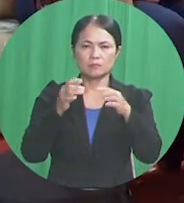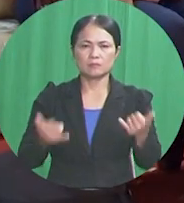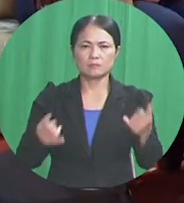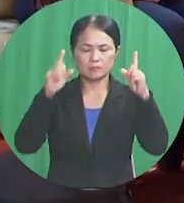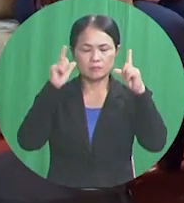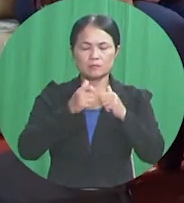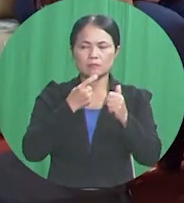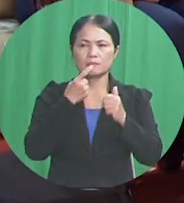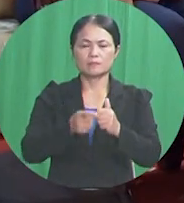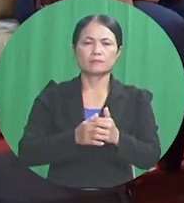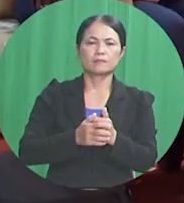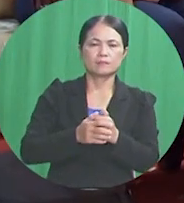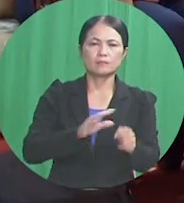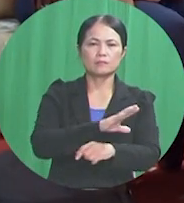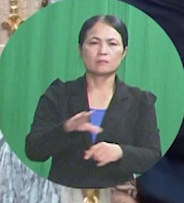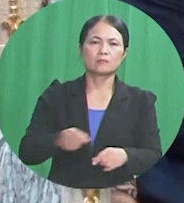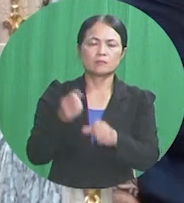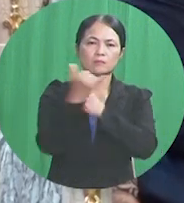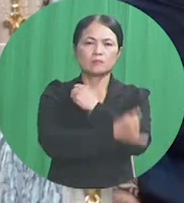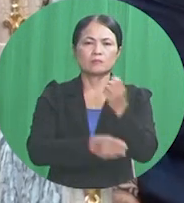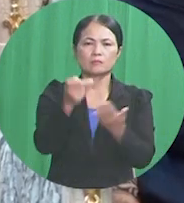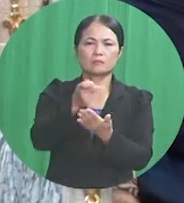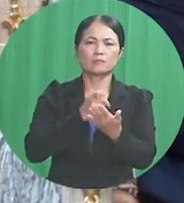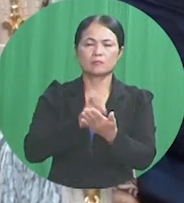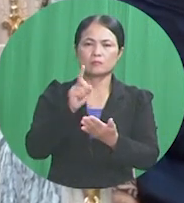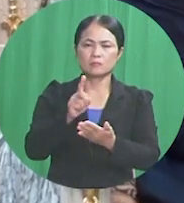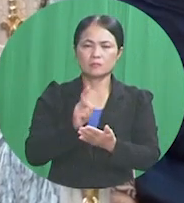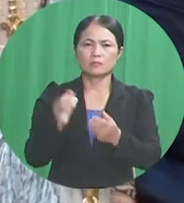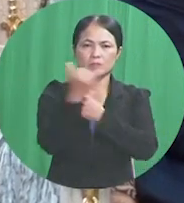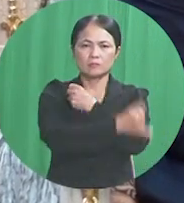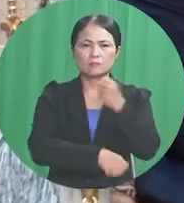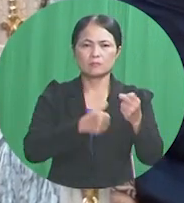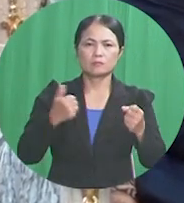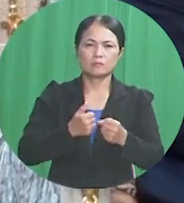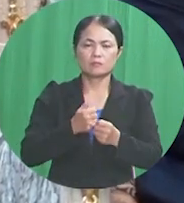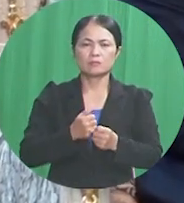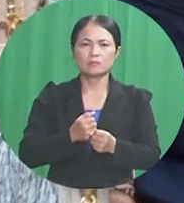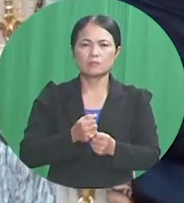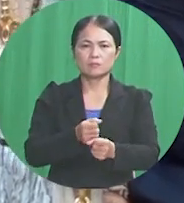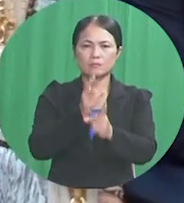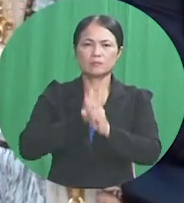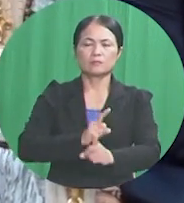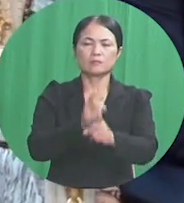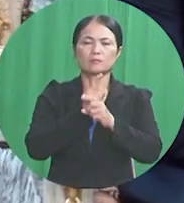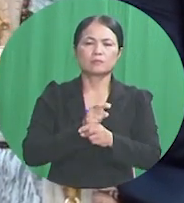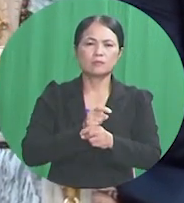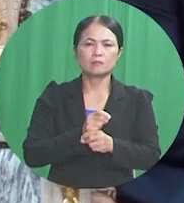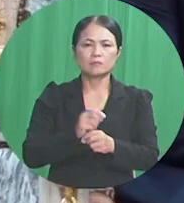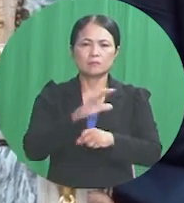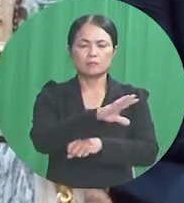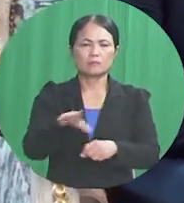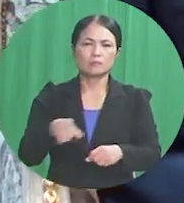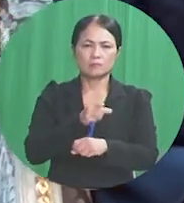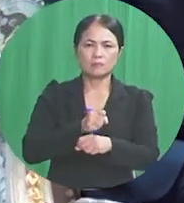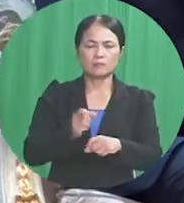ไอจูดอมบานกูบัญชาท่ากัมพูชีเชื่อประเทศกุมรูมุยได้บรรดาประเทศนี้กูยกดำรับตามดาวซากัมพูชี